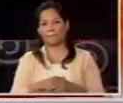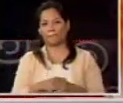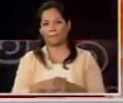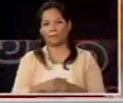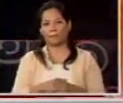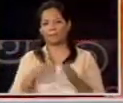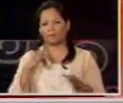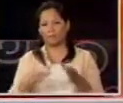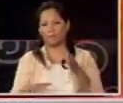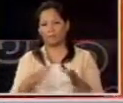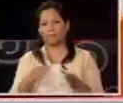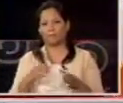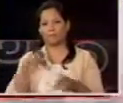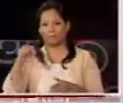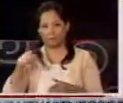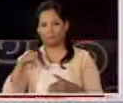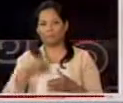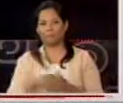dito sa kasong ito.